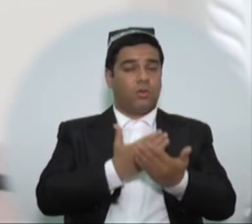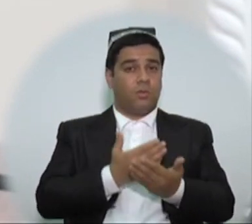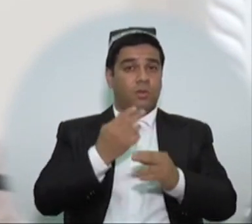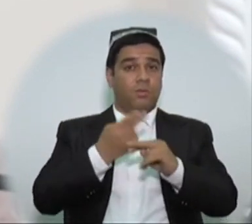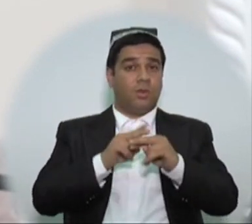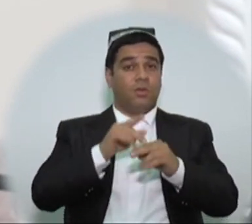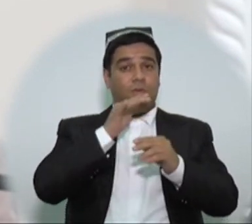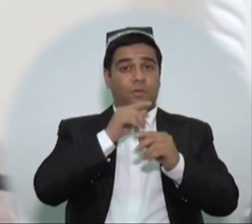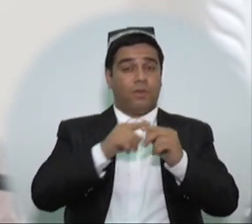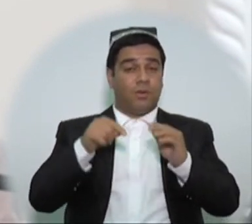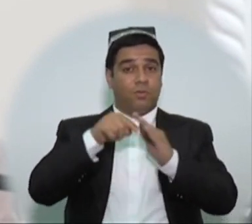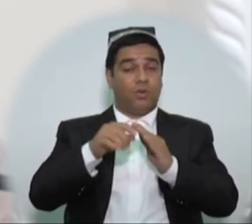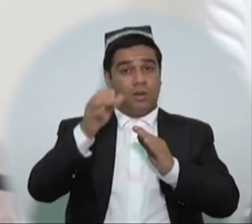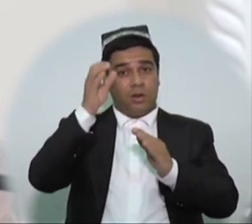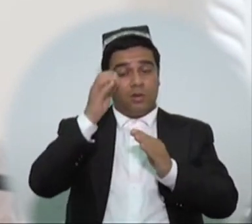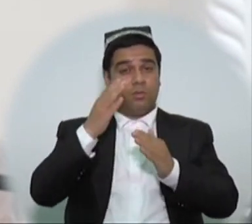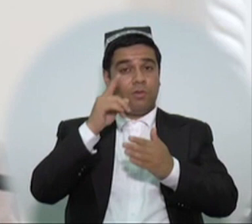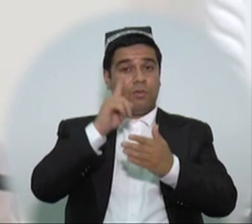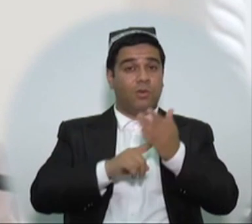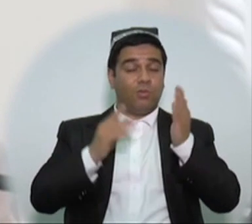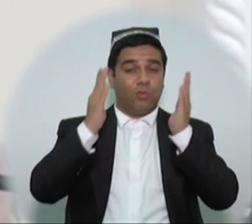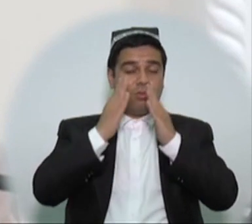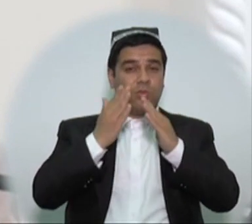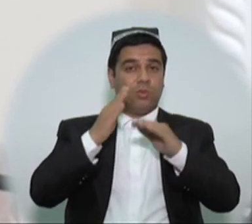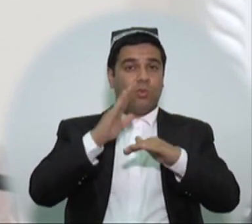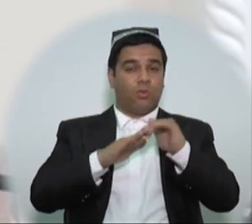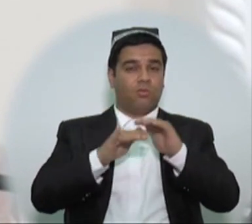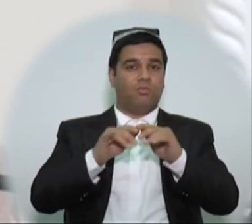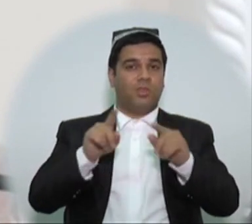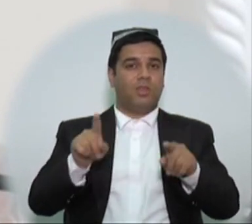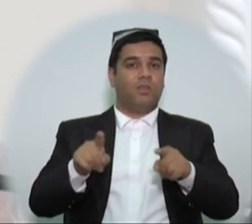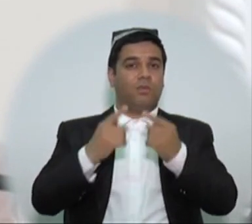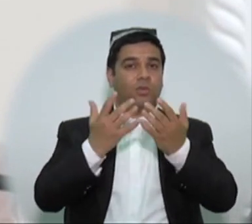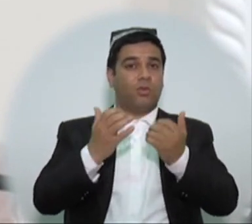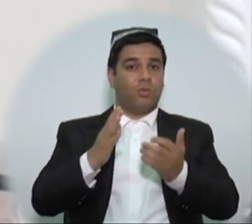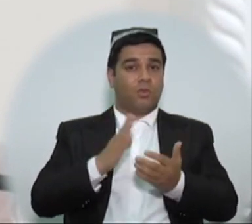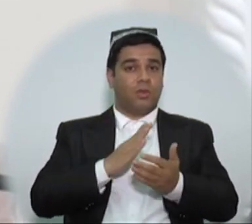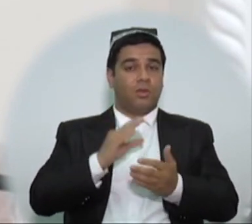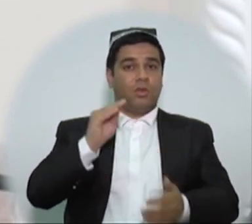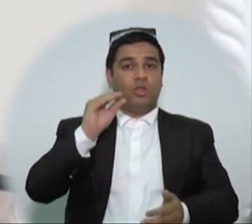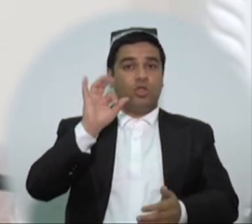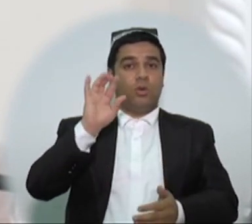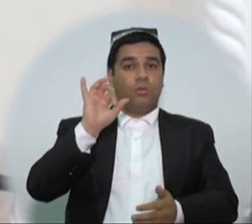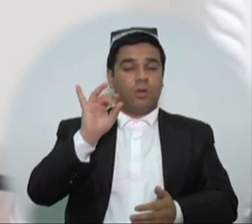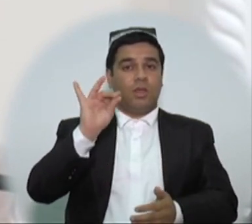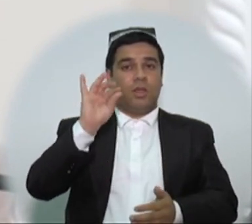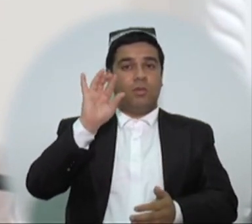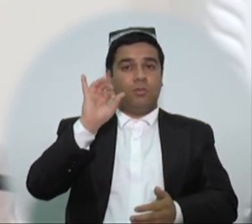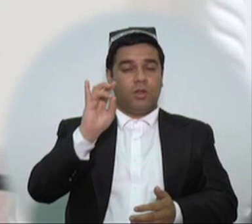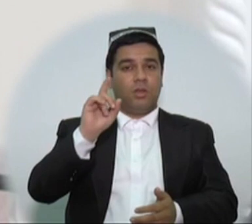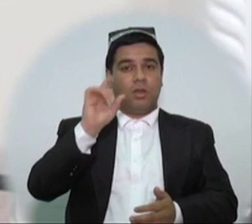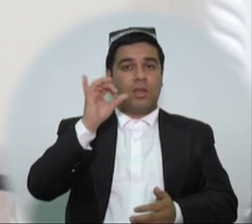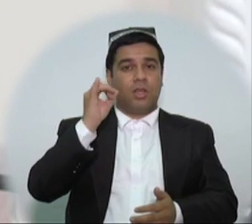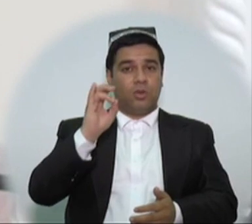Ana undan keyin bu ilm musulmonlarning qo'lida rivoj topdi. Jabr ibn Hayyon